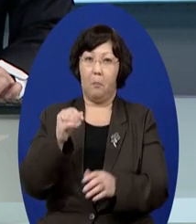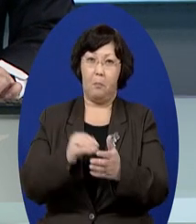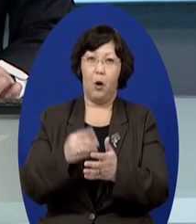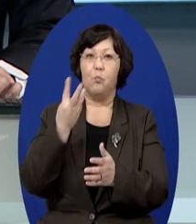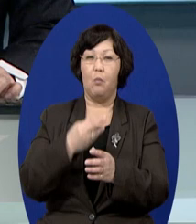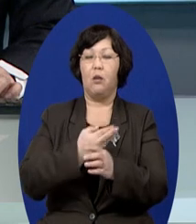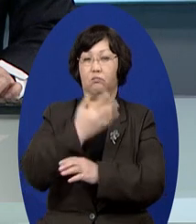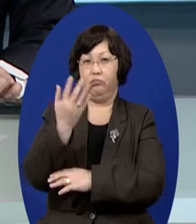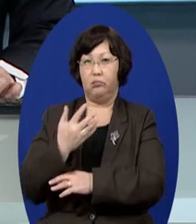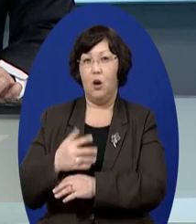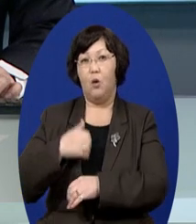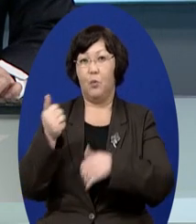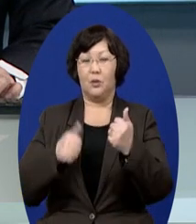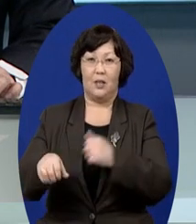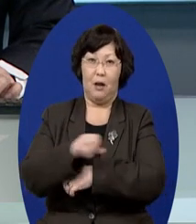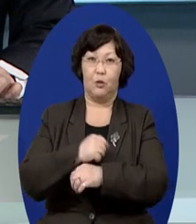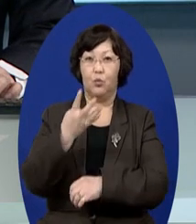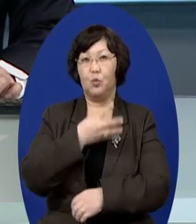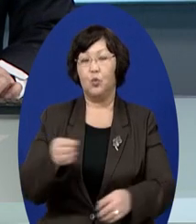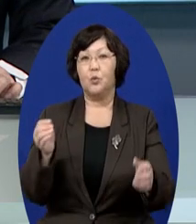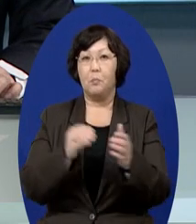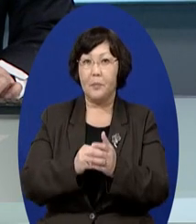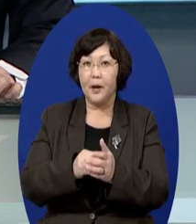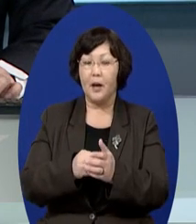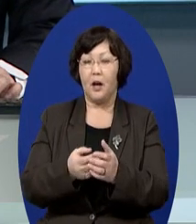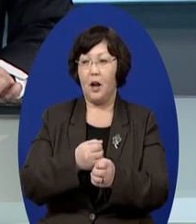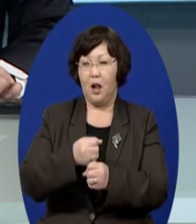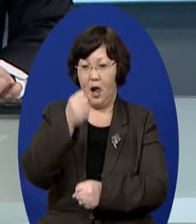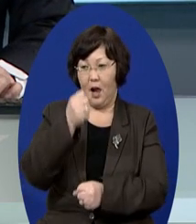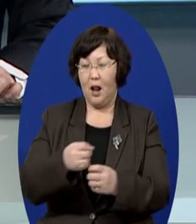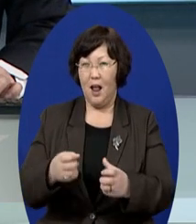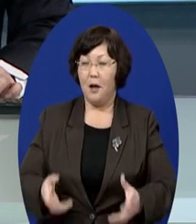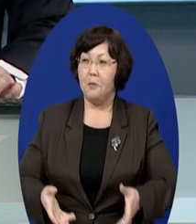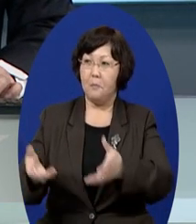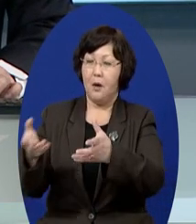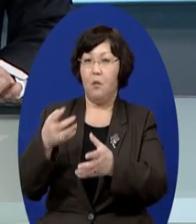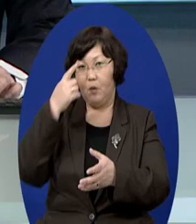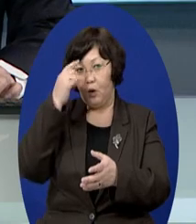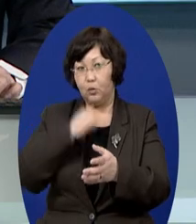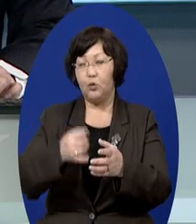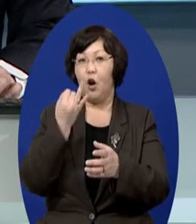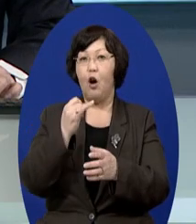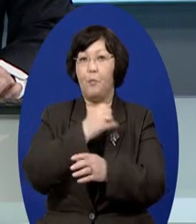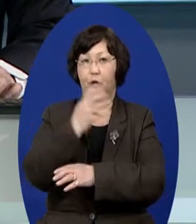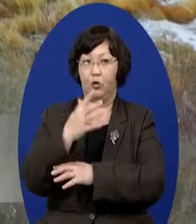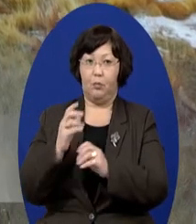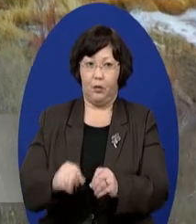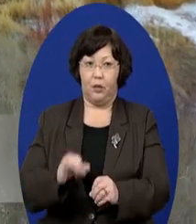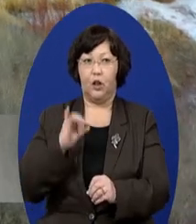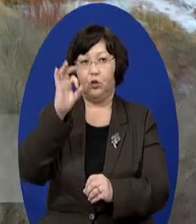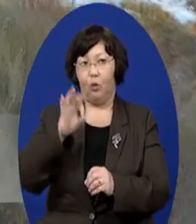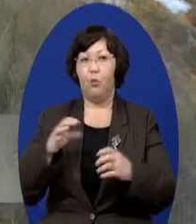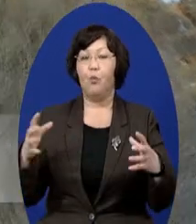ургуулхаас гадна бусад аймаг сумдад 400 гаруй мянган тарж суулгац нийлүүлж Монгол орноо ойжуулахад ихээхэн хувь нэмэр оруулжээ.